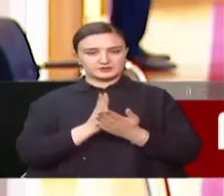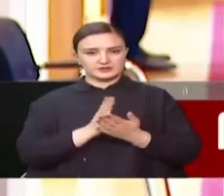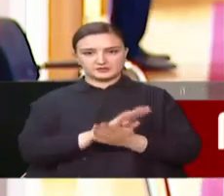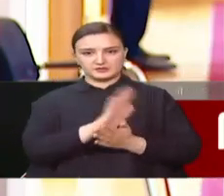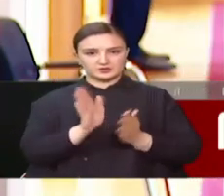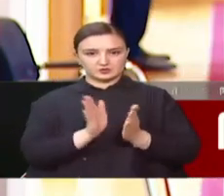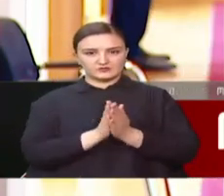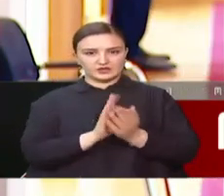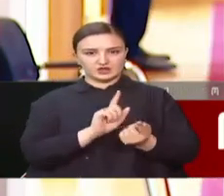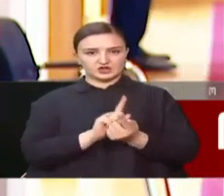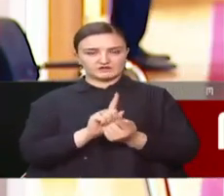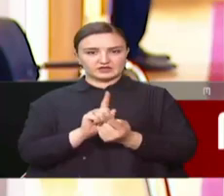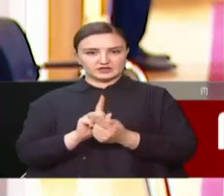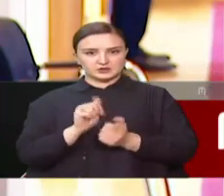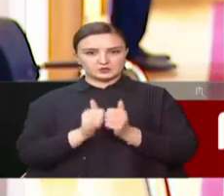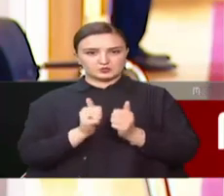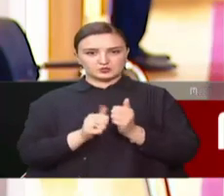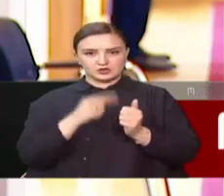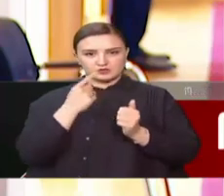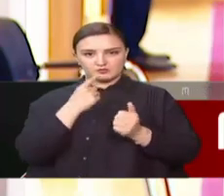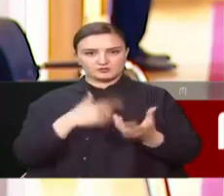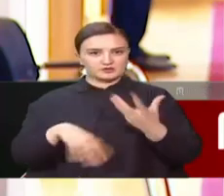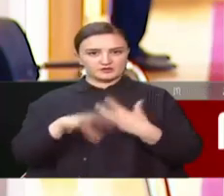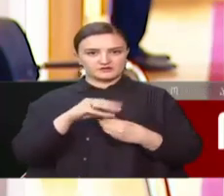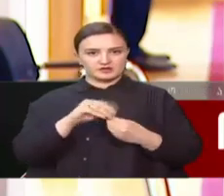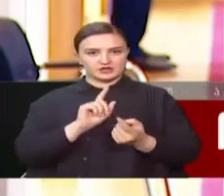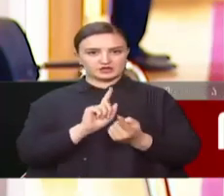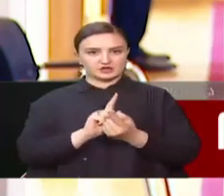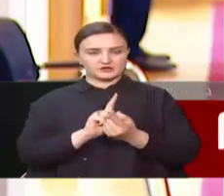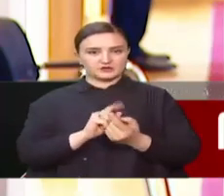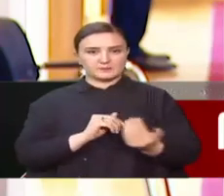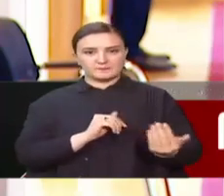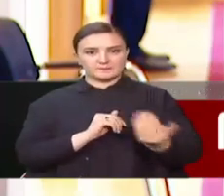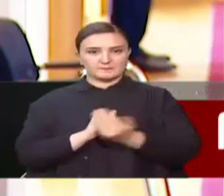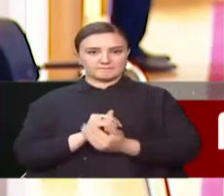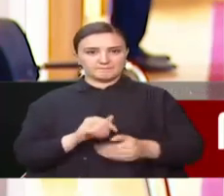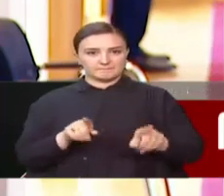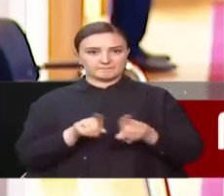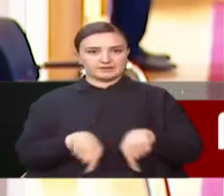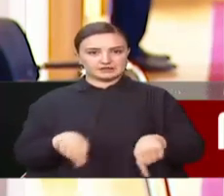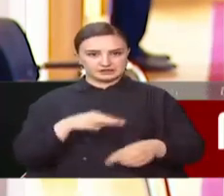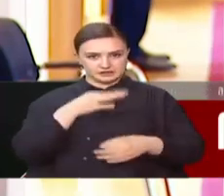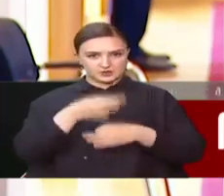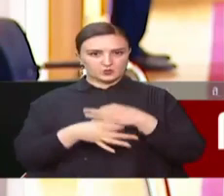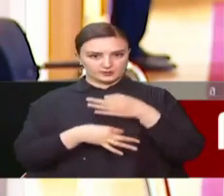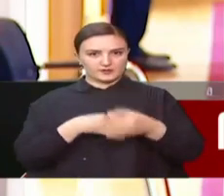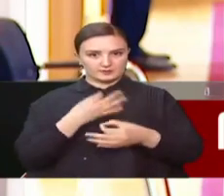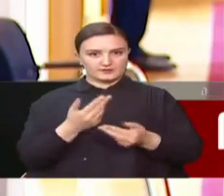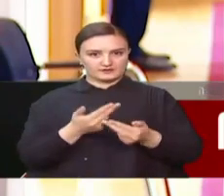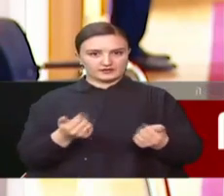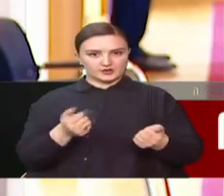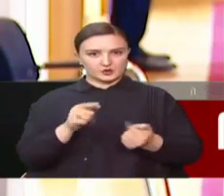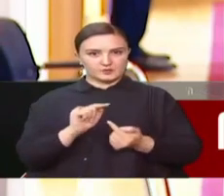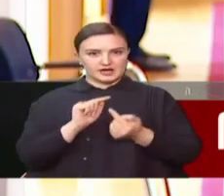квела шехводразе амас амас усавен халс квела шехводразе да матац амас эубнебиан ра ткма унда эс арис